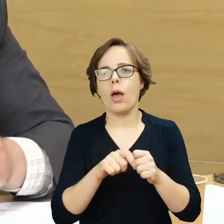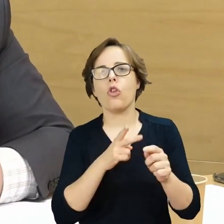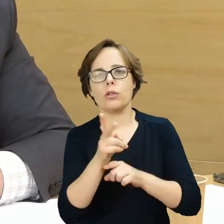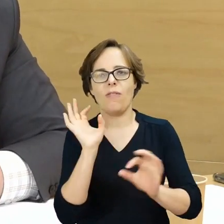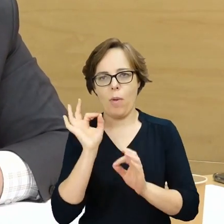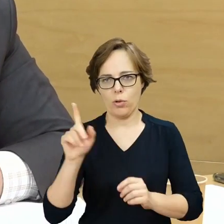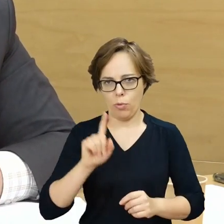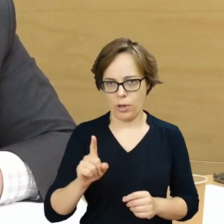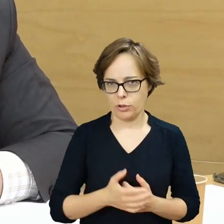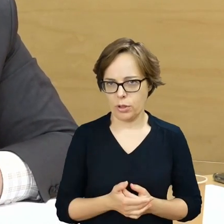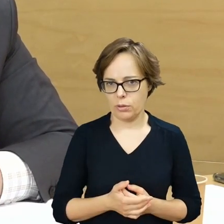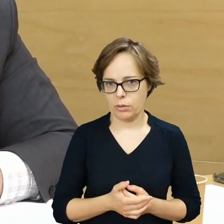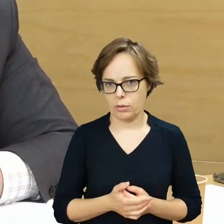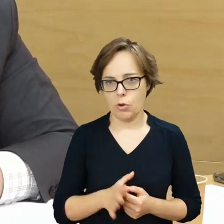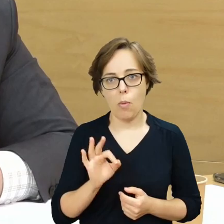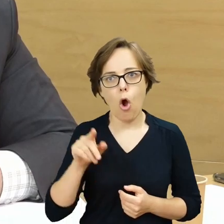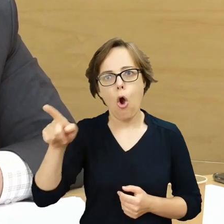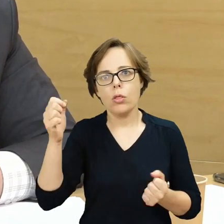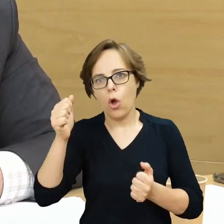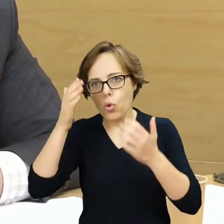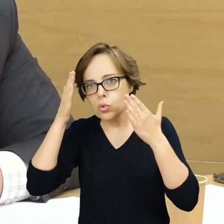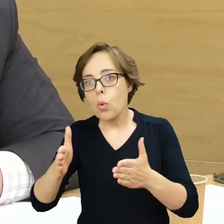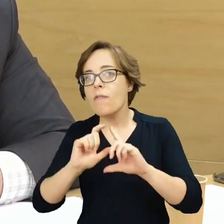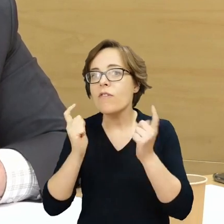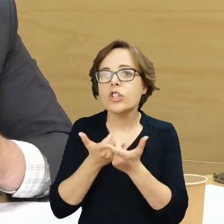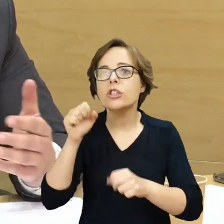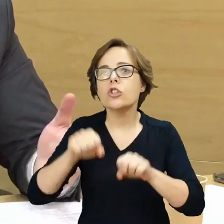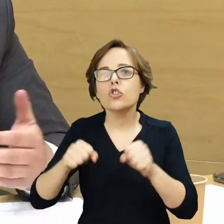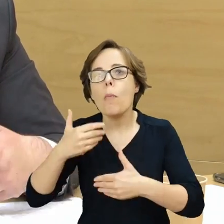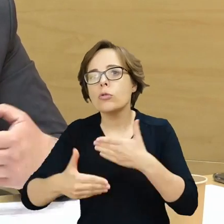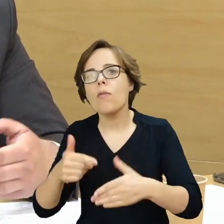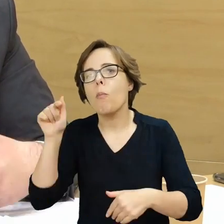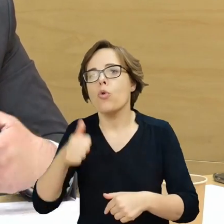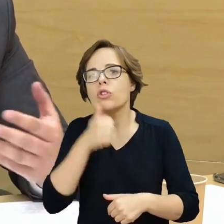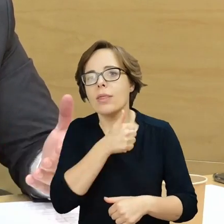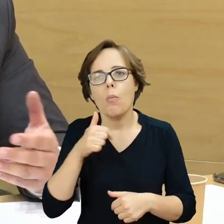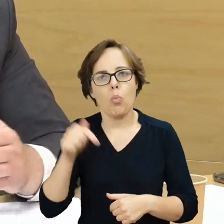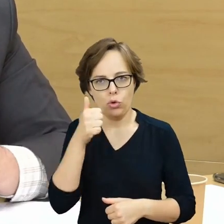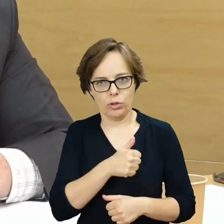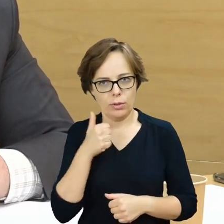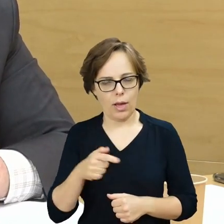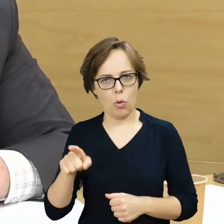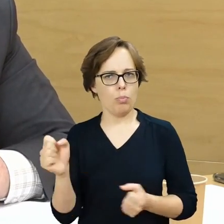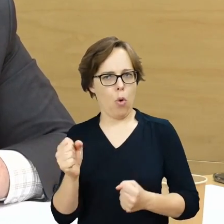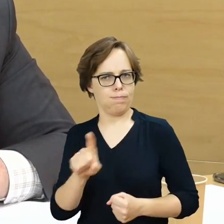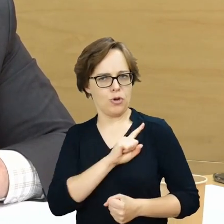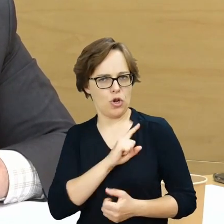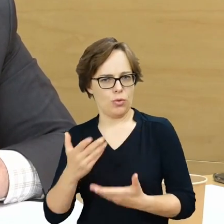na tajności generalnie szczegółów postępowania. Pytanie otwarte, czy tego typu